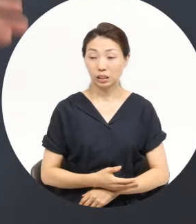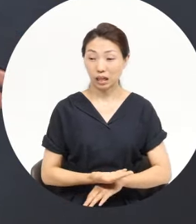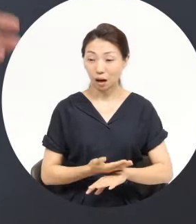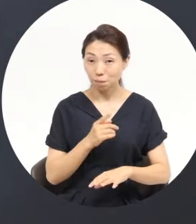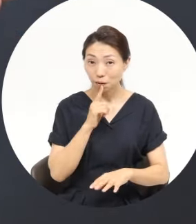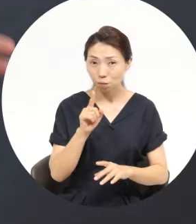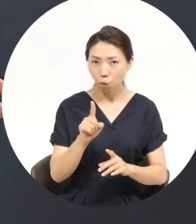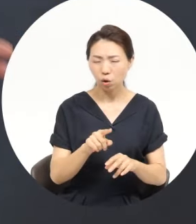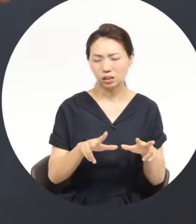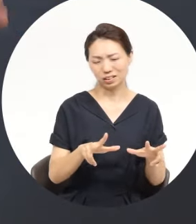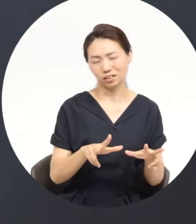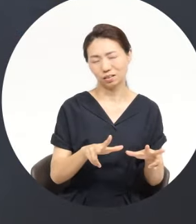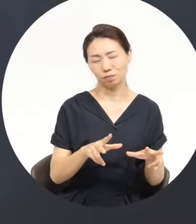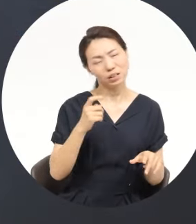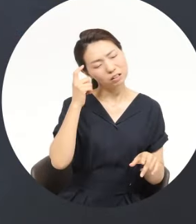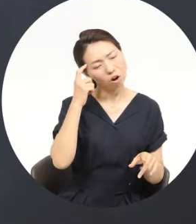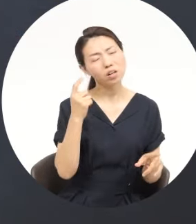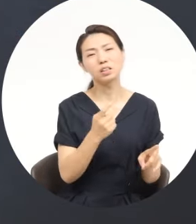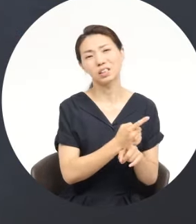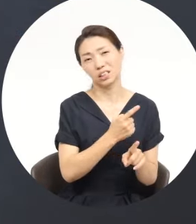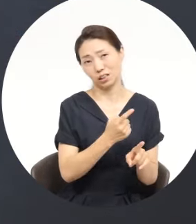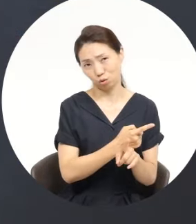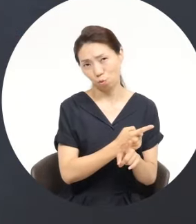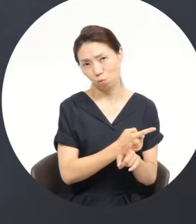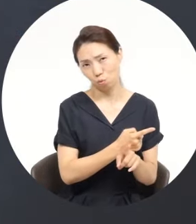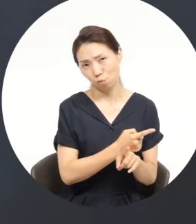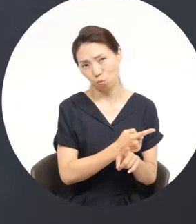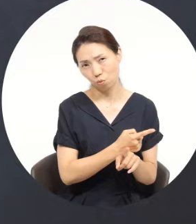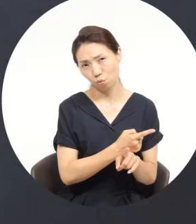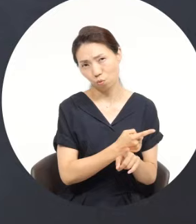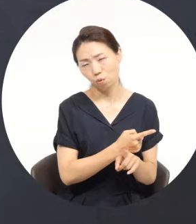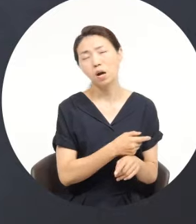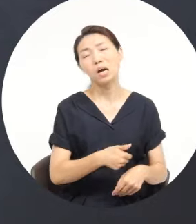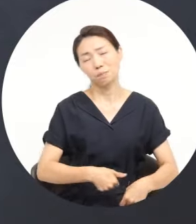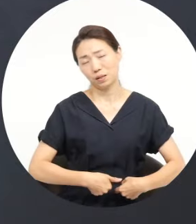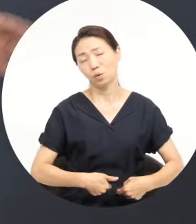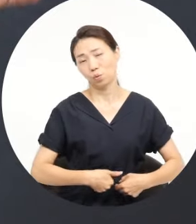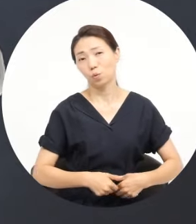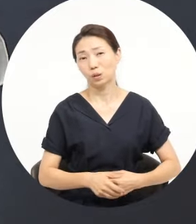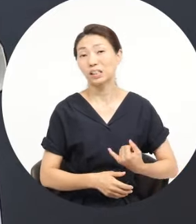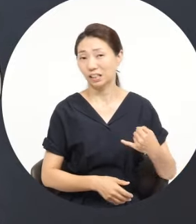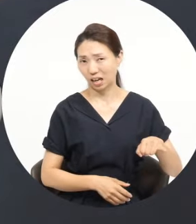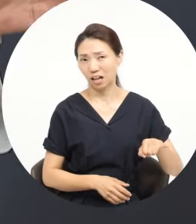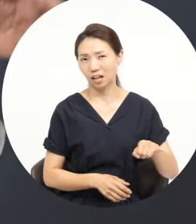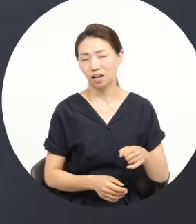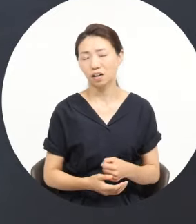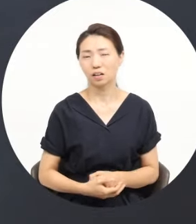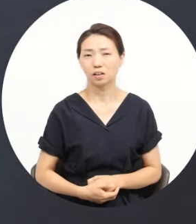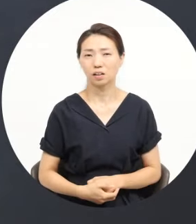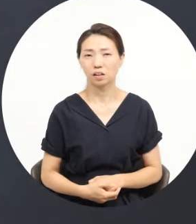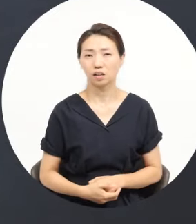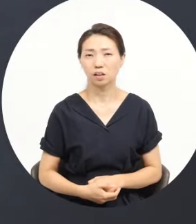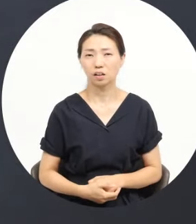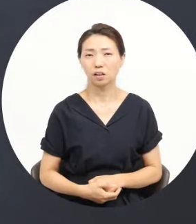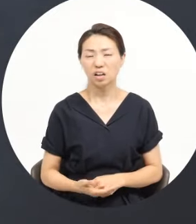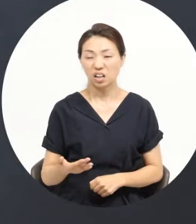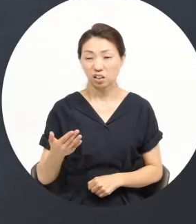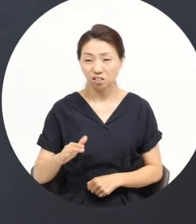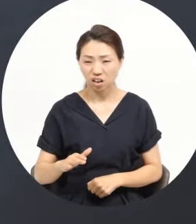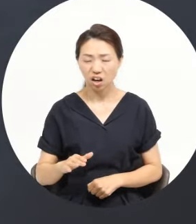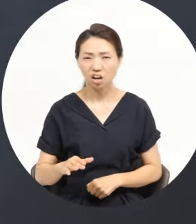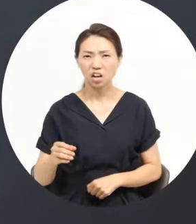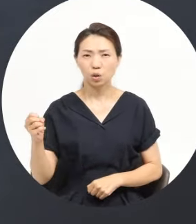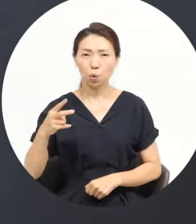아이가 정신적인 지금 치료를 받아야 할 수준이다. 그런데 지금